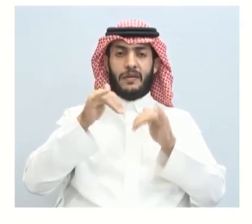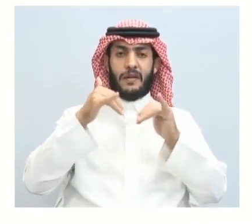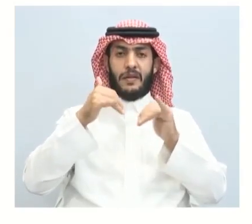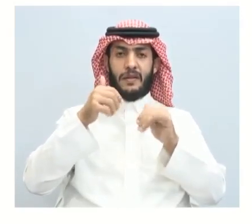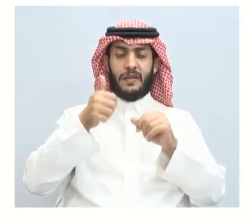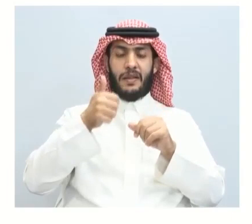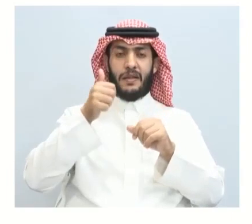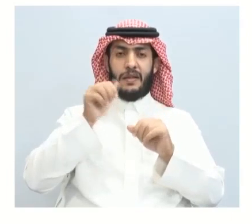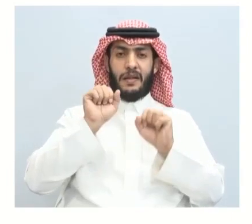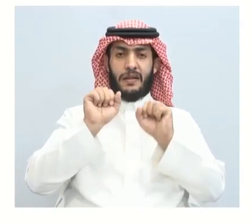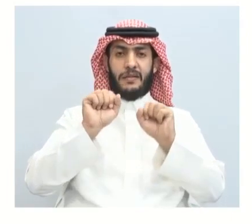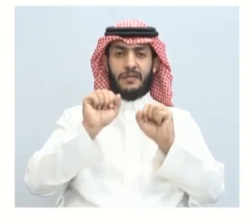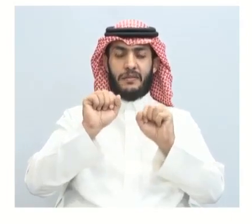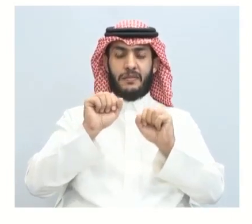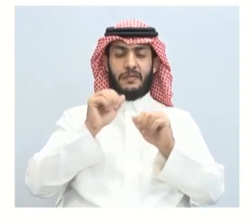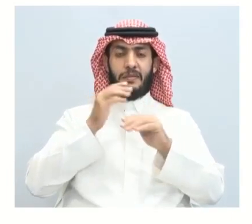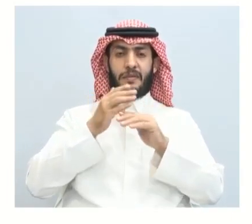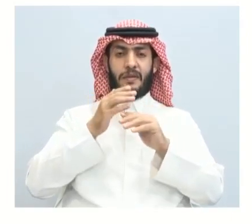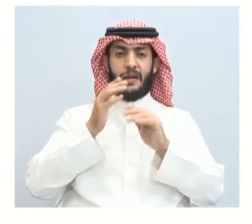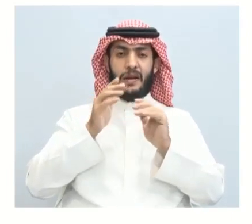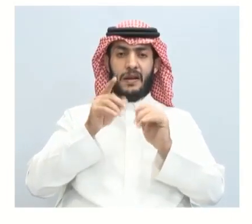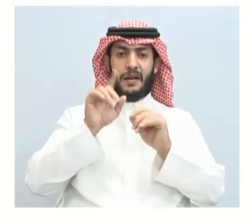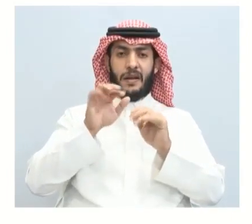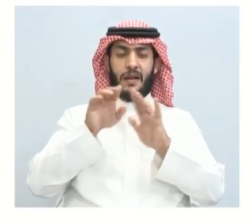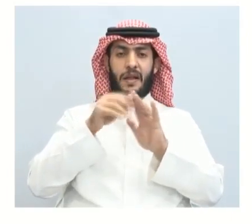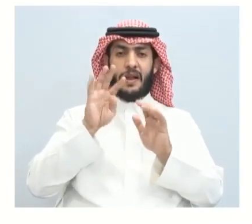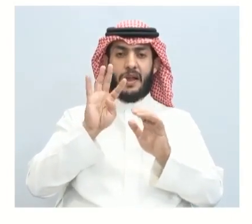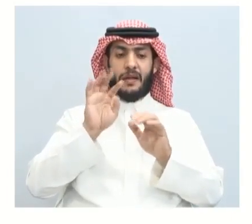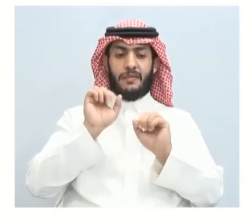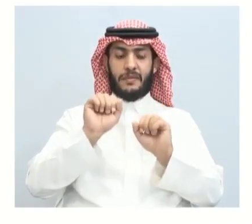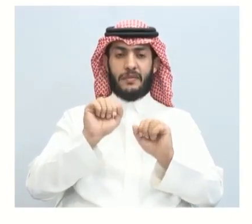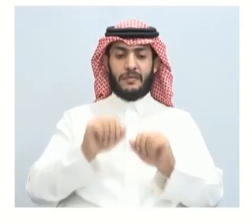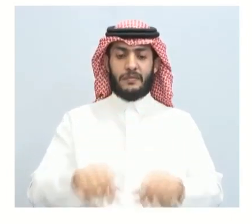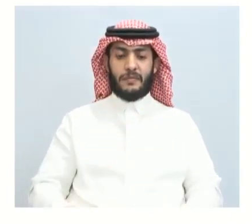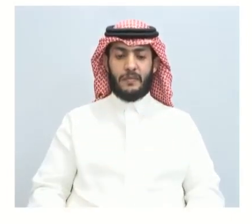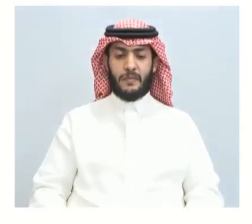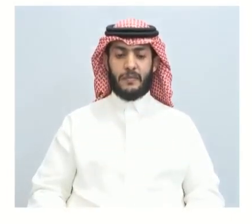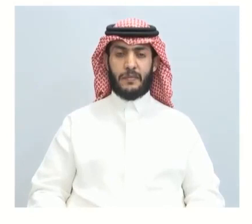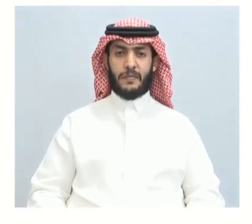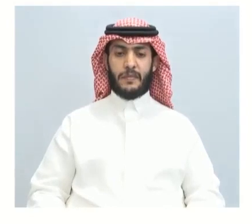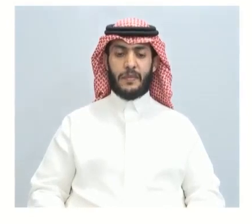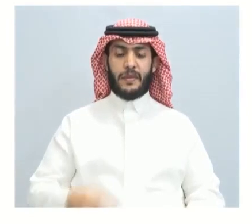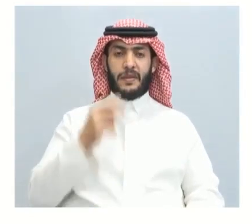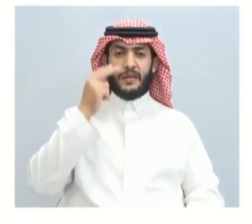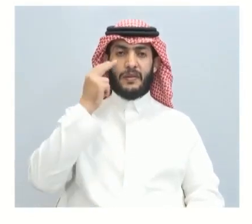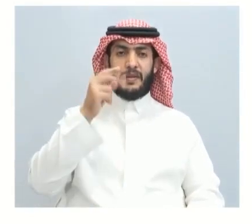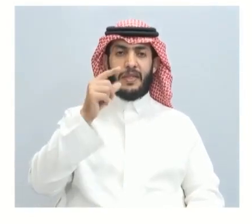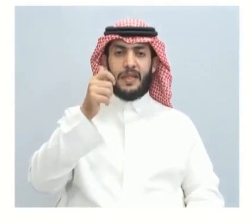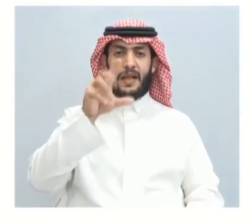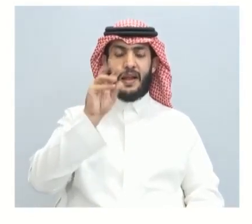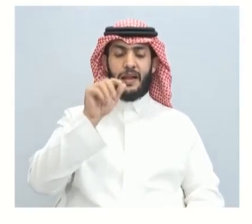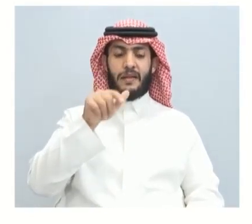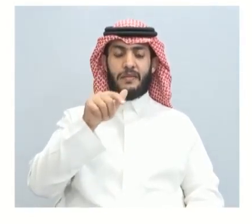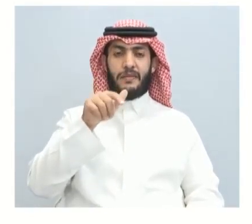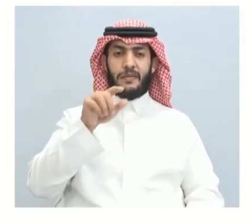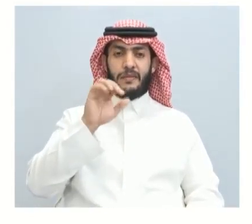الربع الايش في الربع في الربع الرابع بهذا المكان فبالتالي نلاحظ ان الداله حتكون عندها